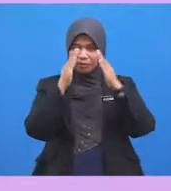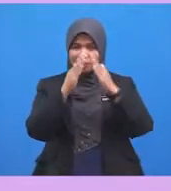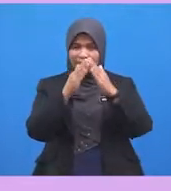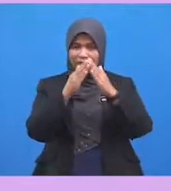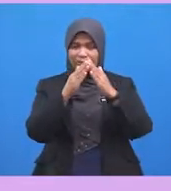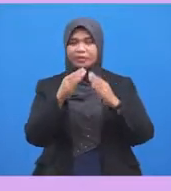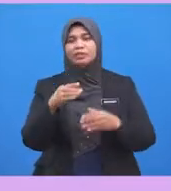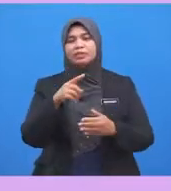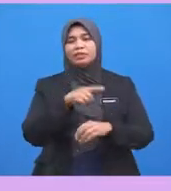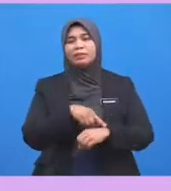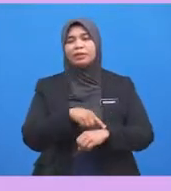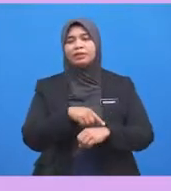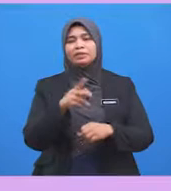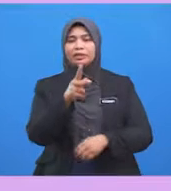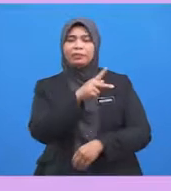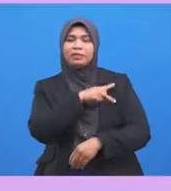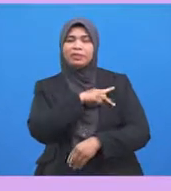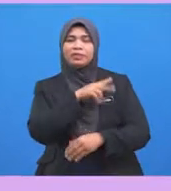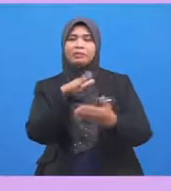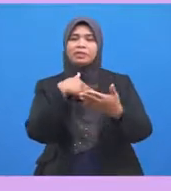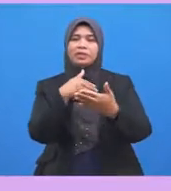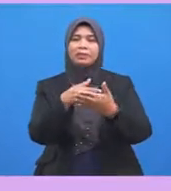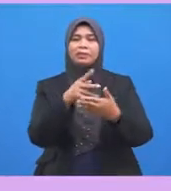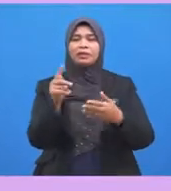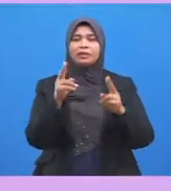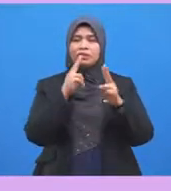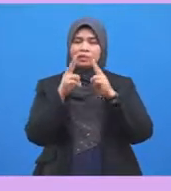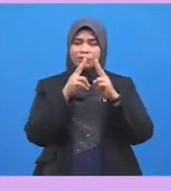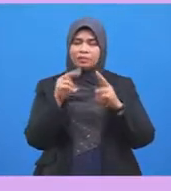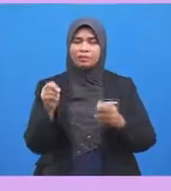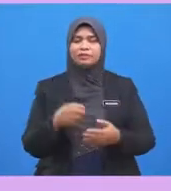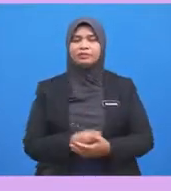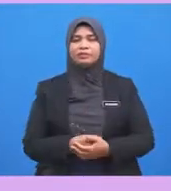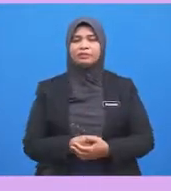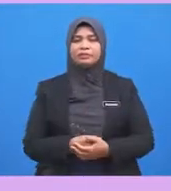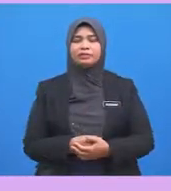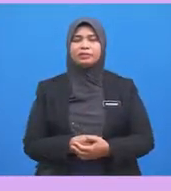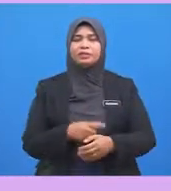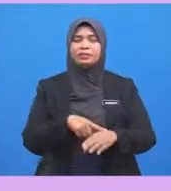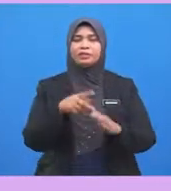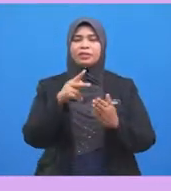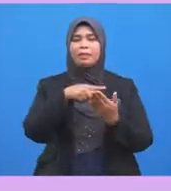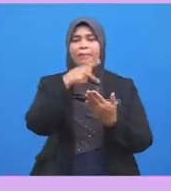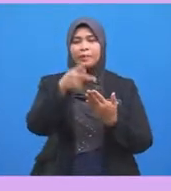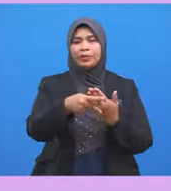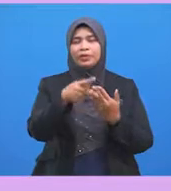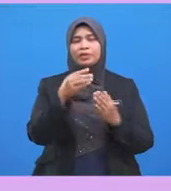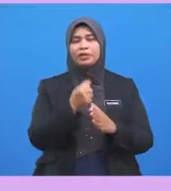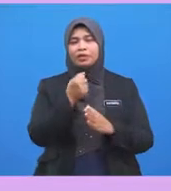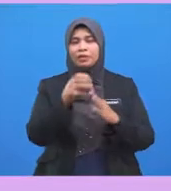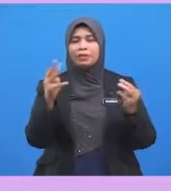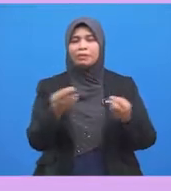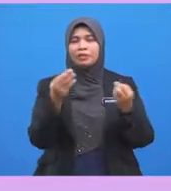perhatian semasa pengerusi menyampaikan ucapan semasa program atau majlis